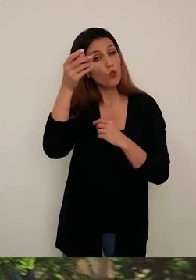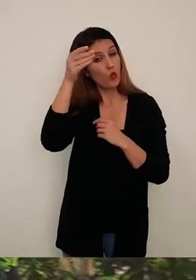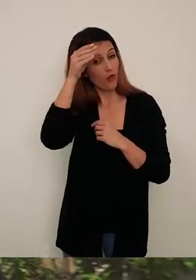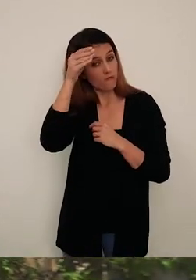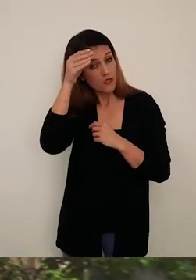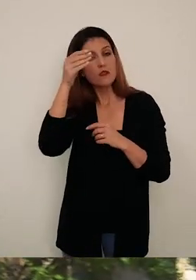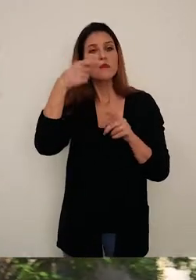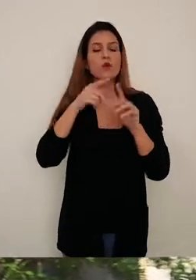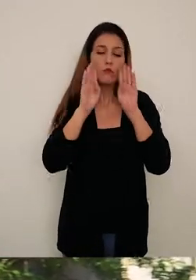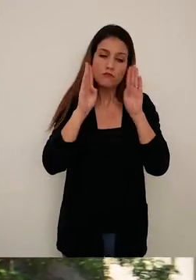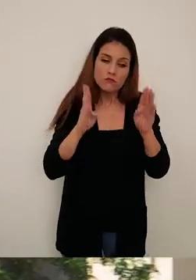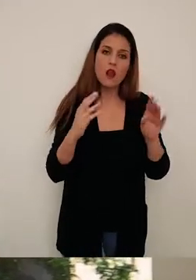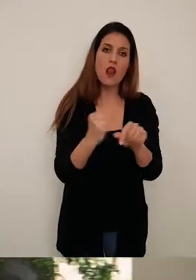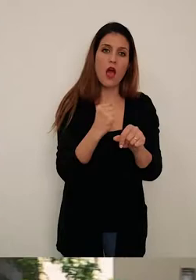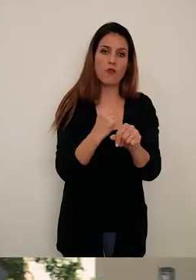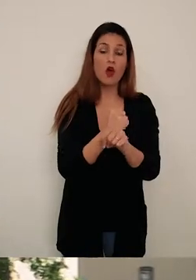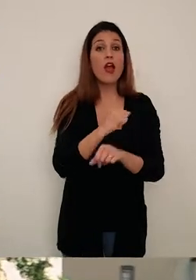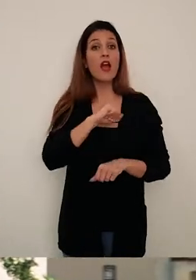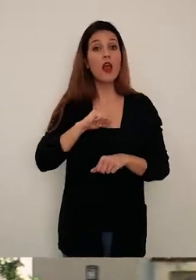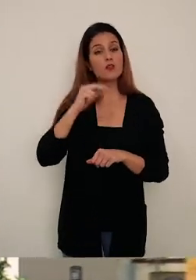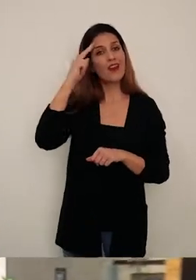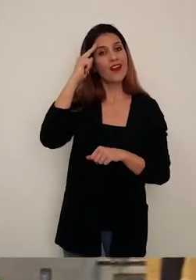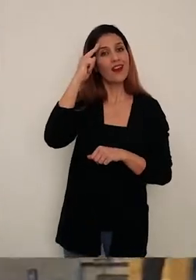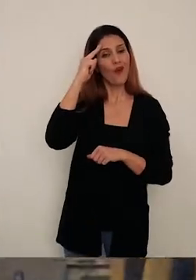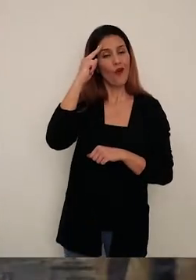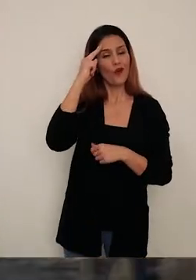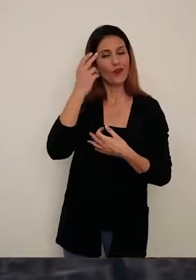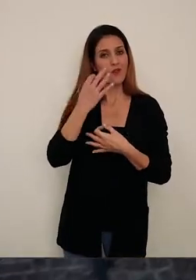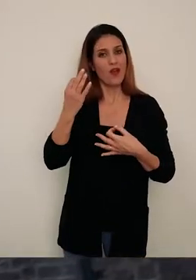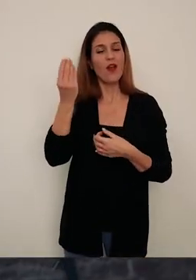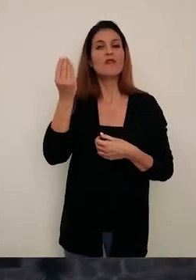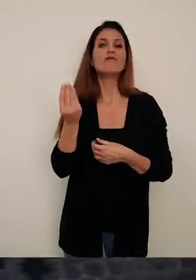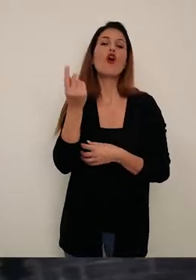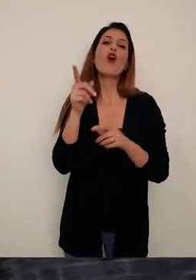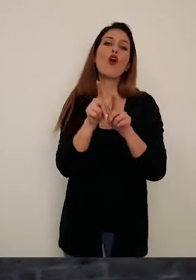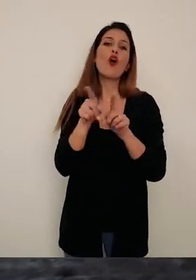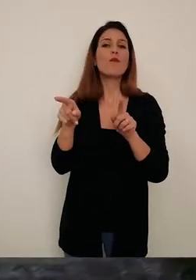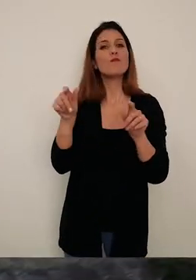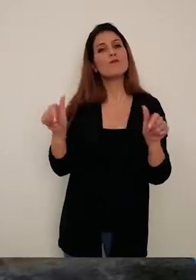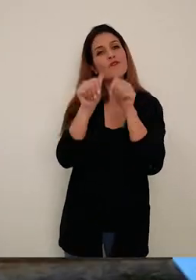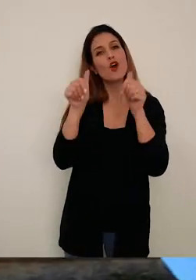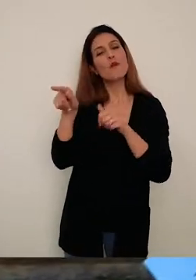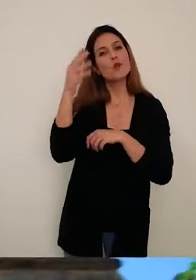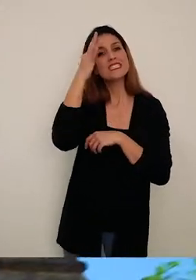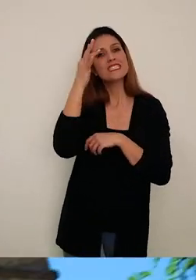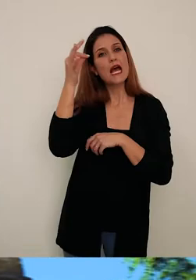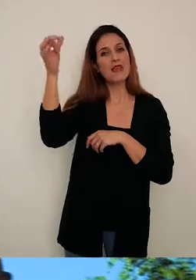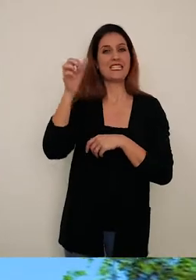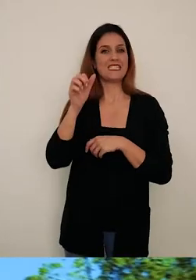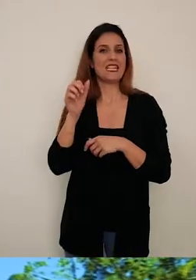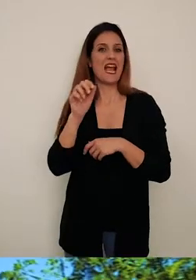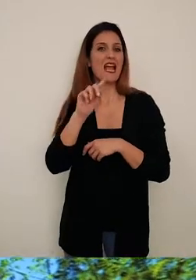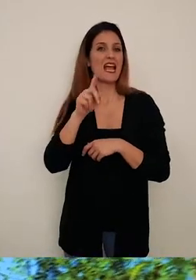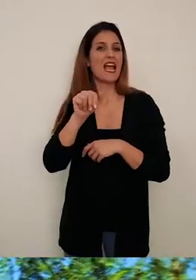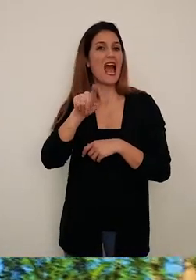di immensa cultura e dedizione al lavoro, e Galatone lo ricorda e lo celebra come espressione della sapienza letteraria galatea, onorando